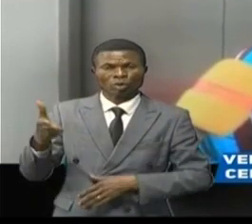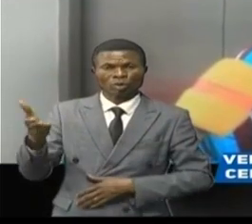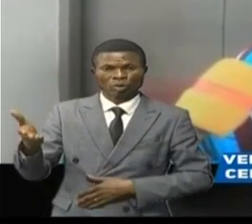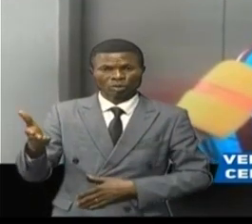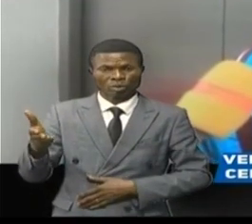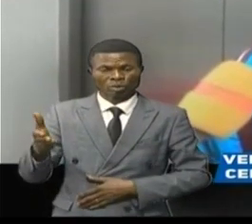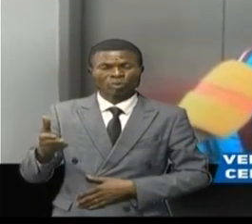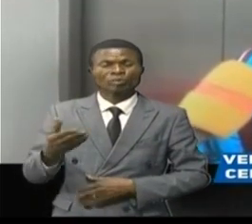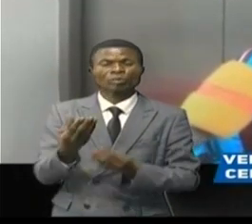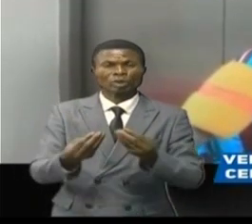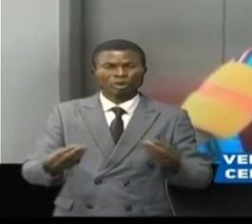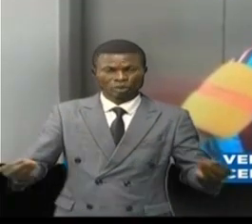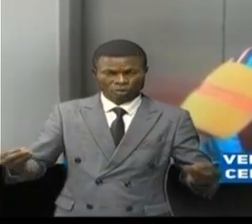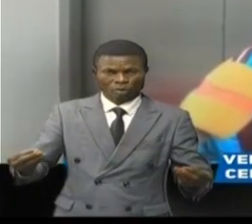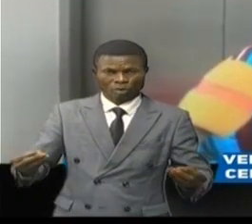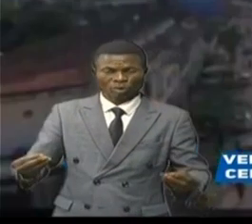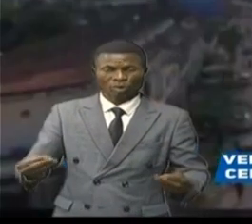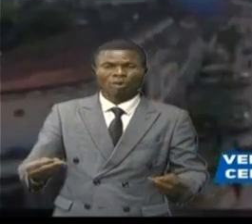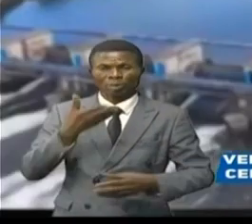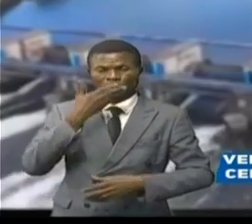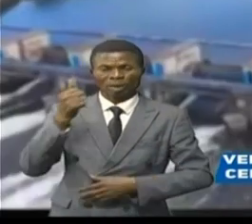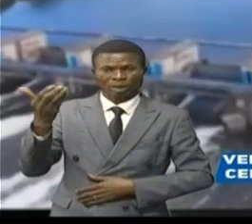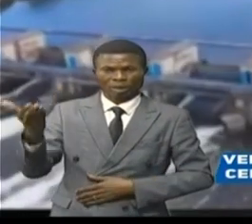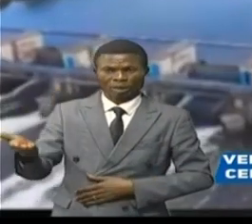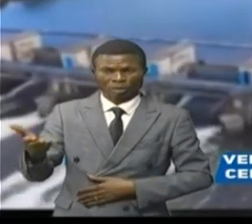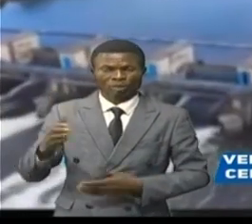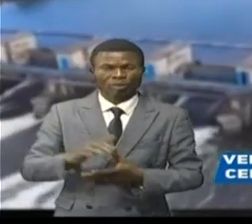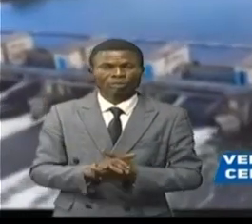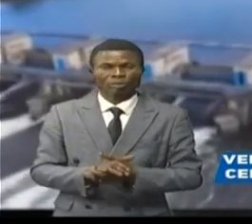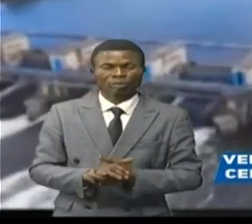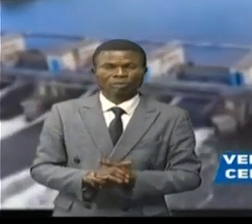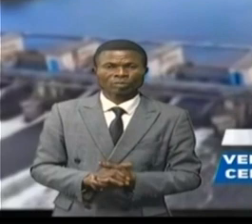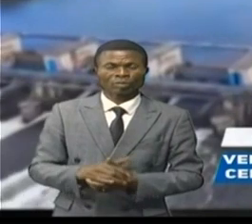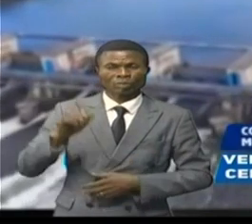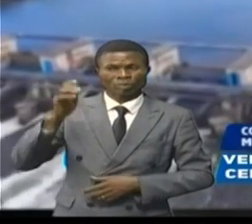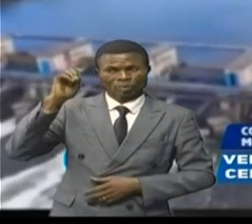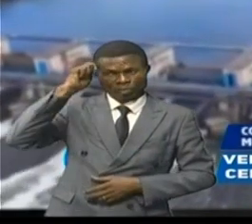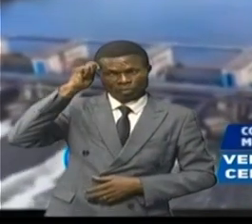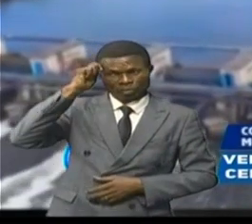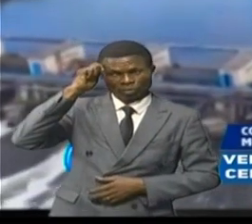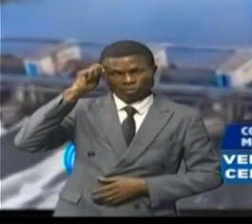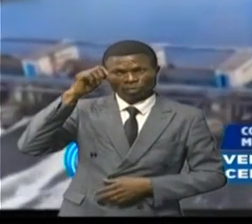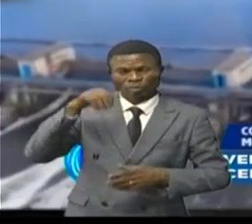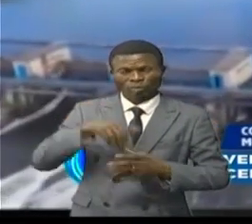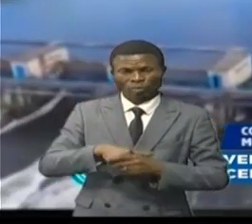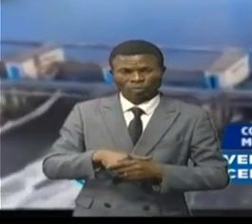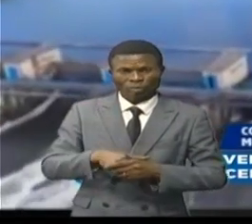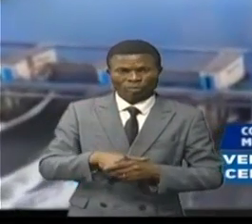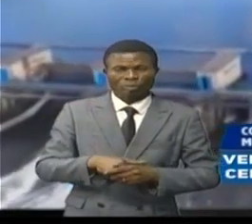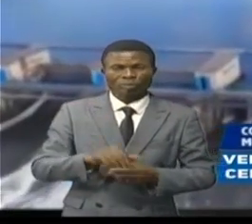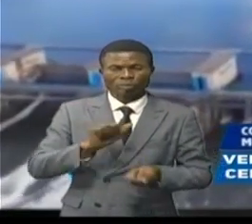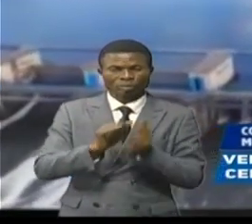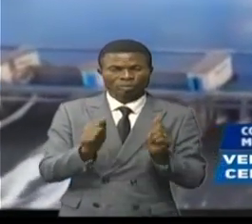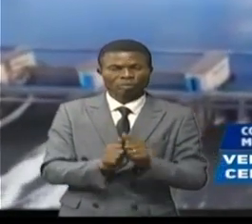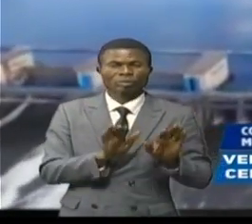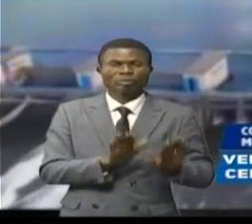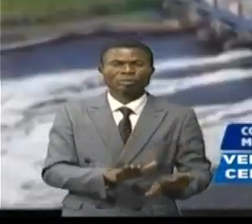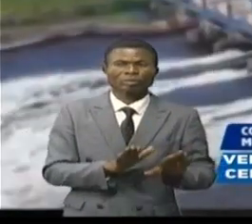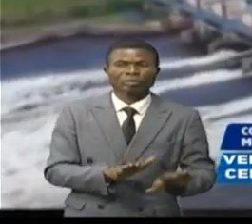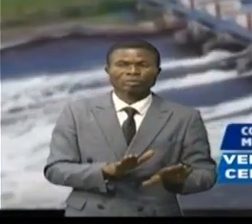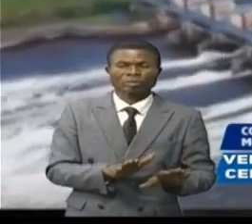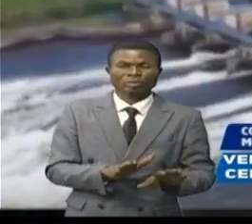cette solution palliative. Touboyoma retient son souffle dans un noir partiel en attendant